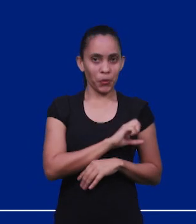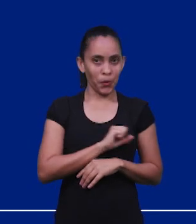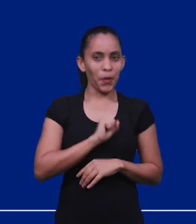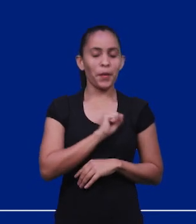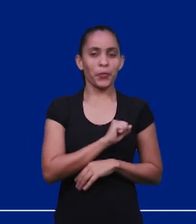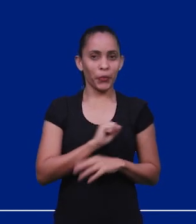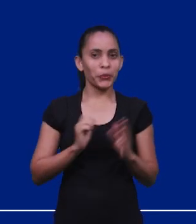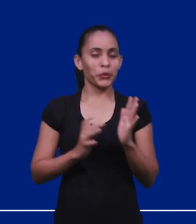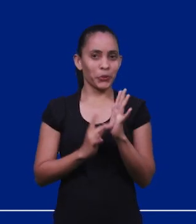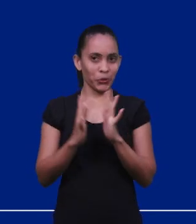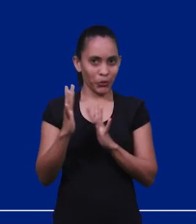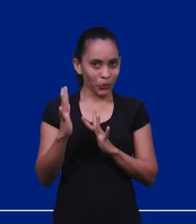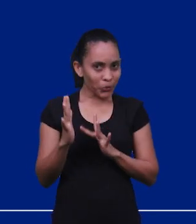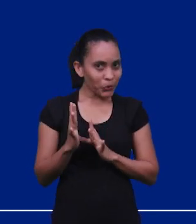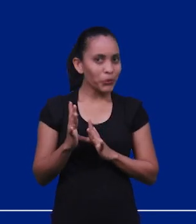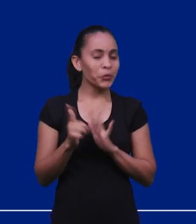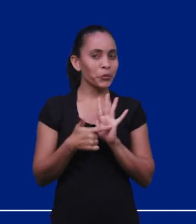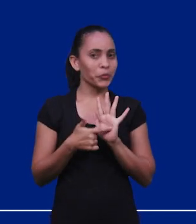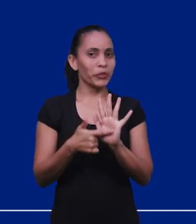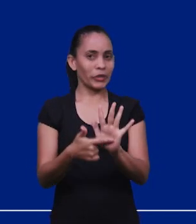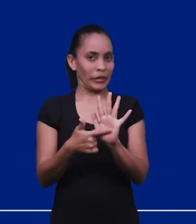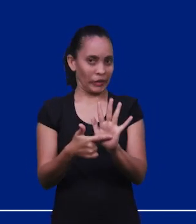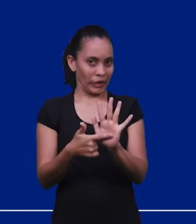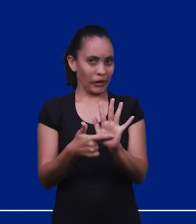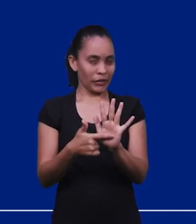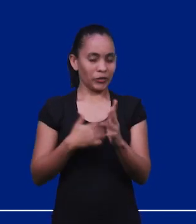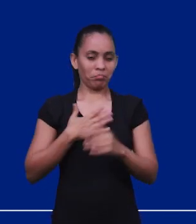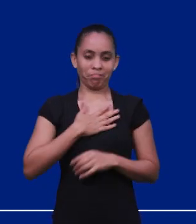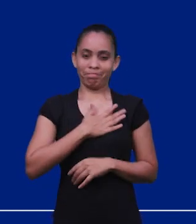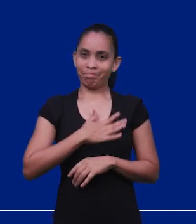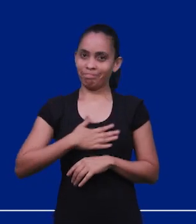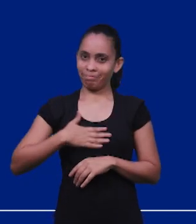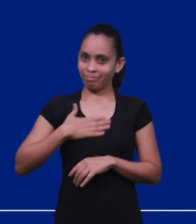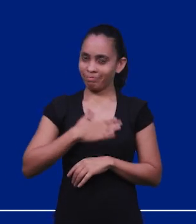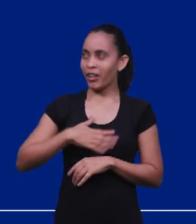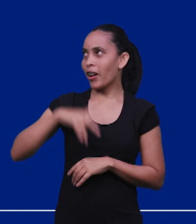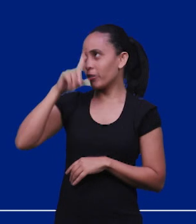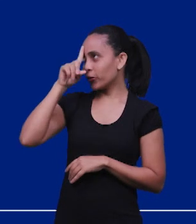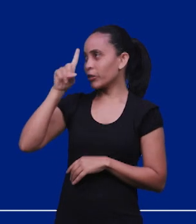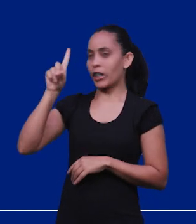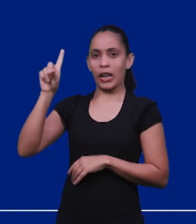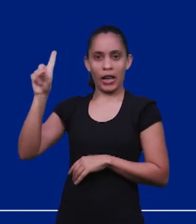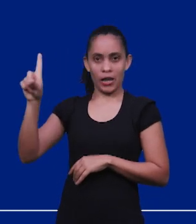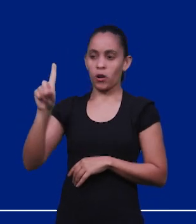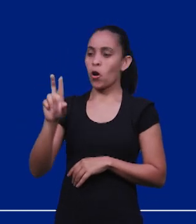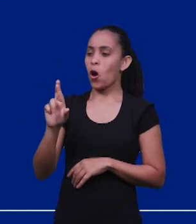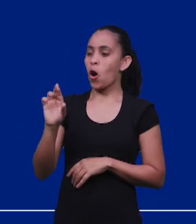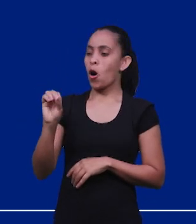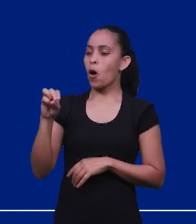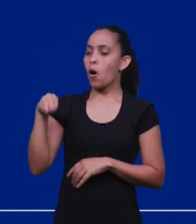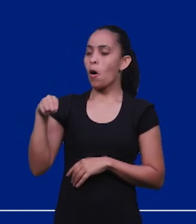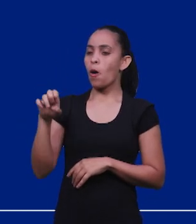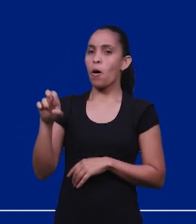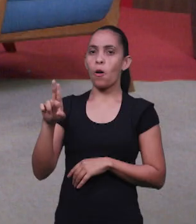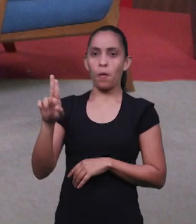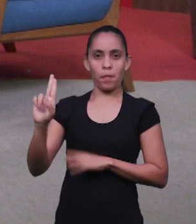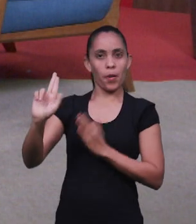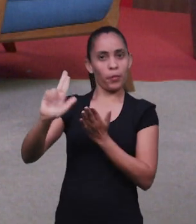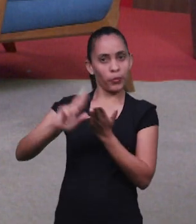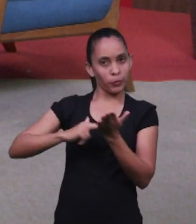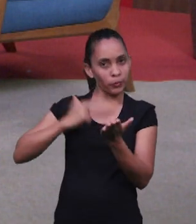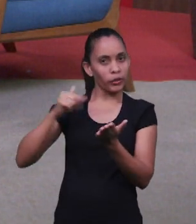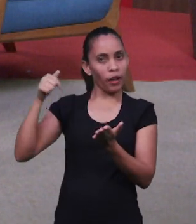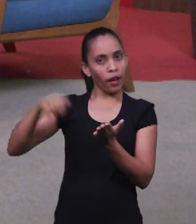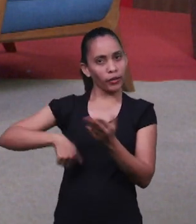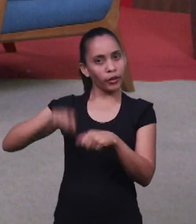amour pour son époux, le Seigneur Jésus, en se faisant agréable à lui. Ce que nous a écrit Romeo Costa Lima de Vila